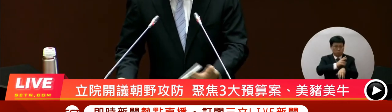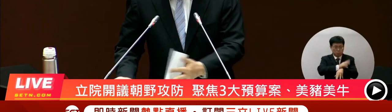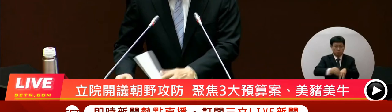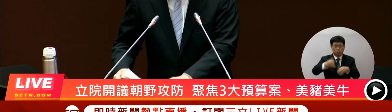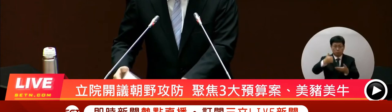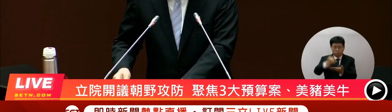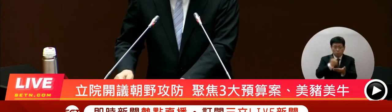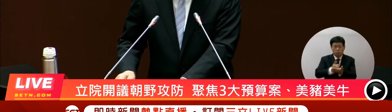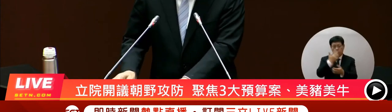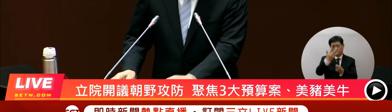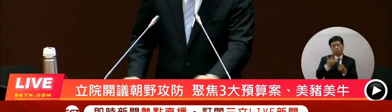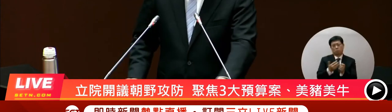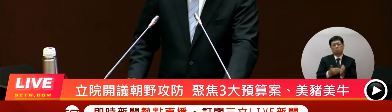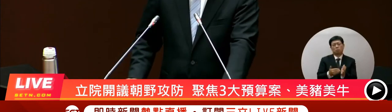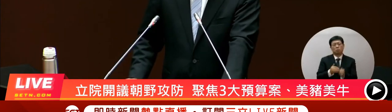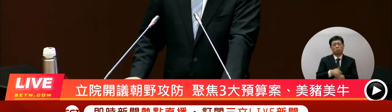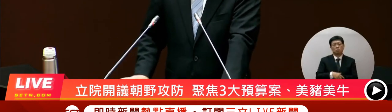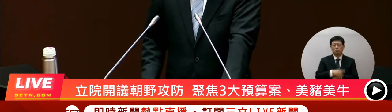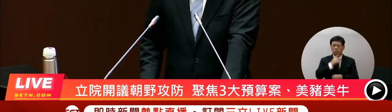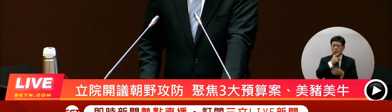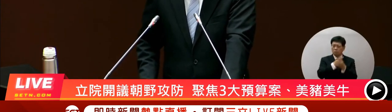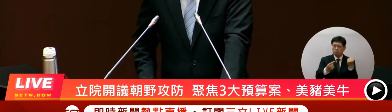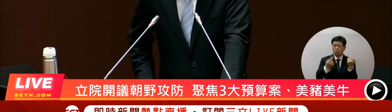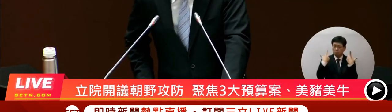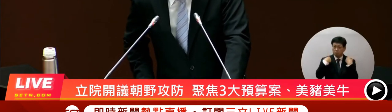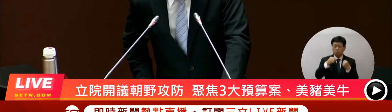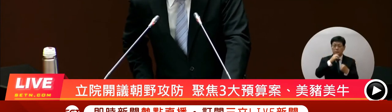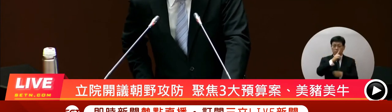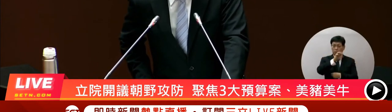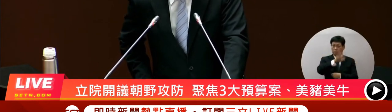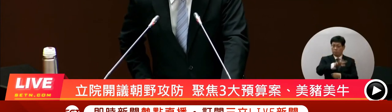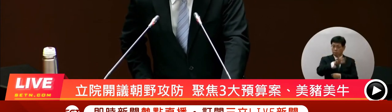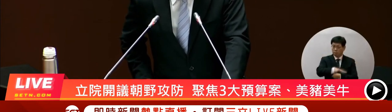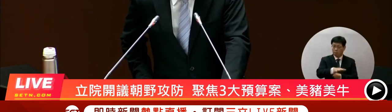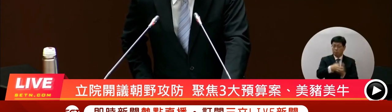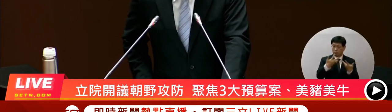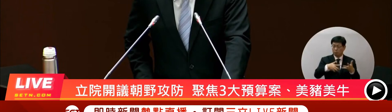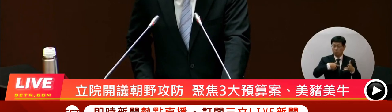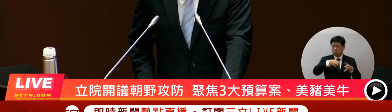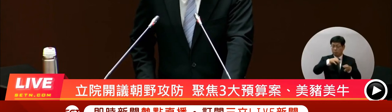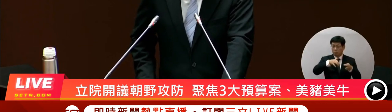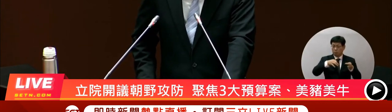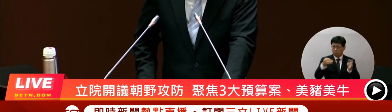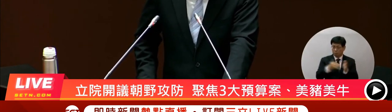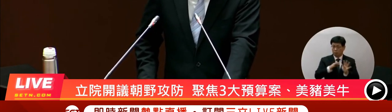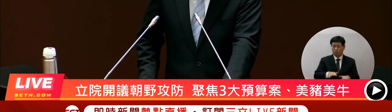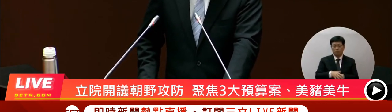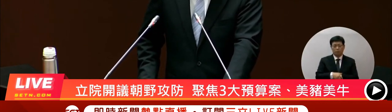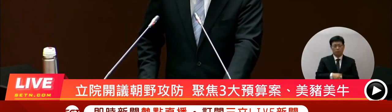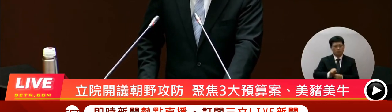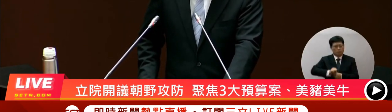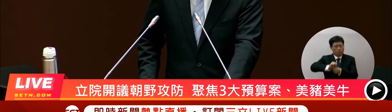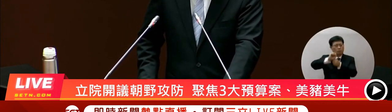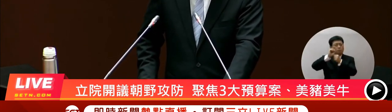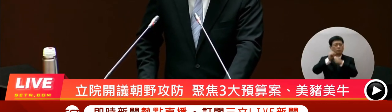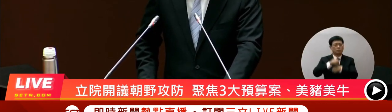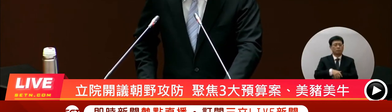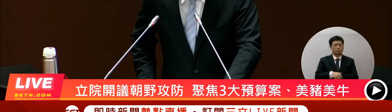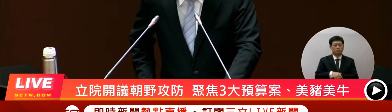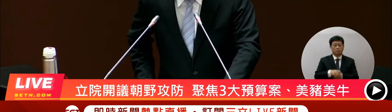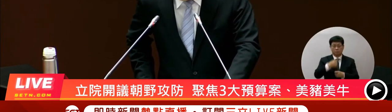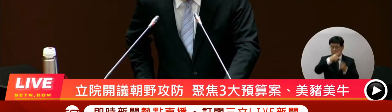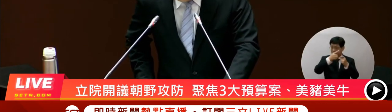经8年，数量从当初的18000公吨到现在已经增加到